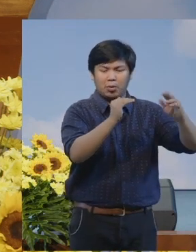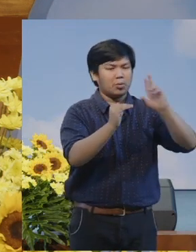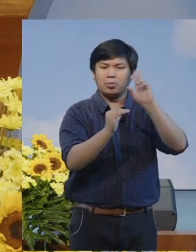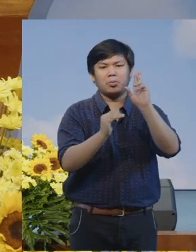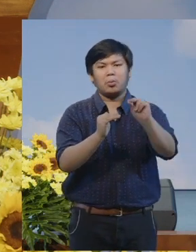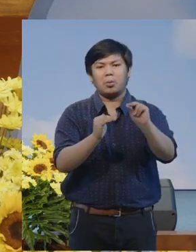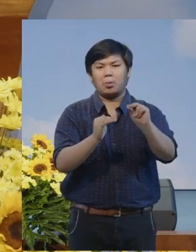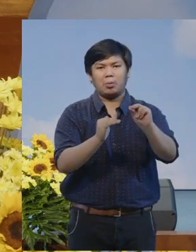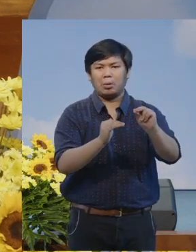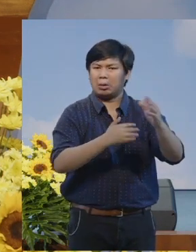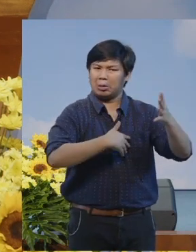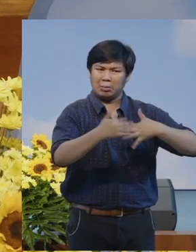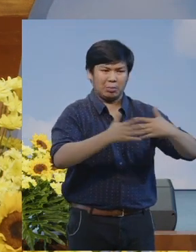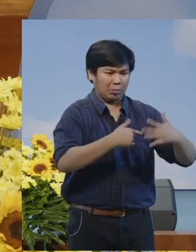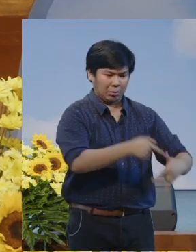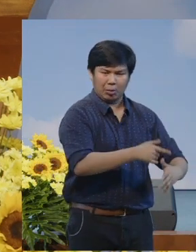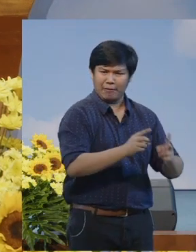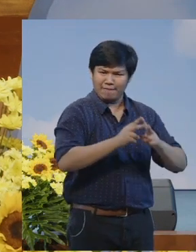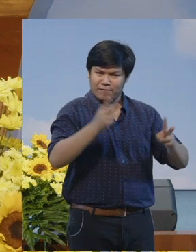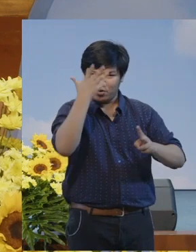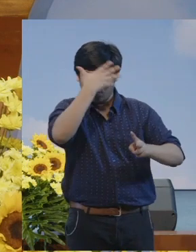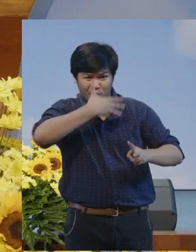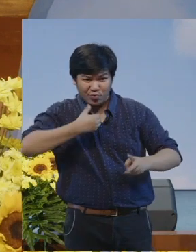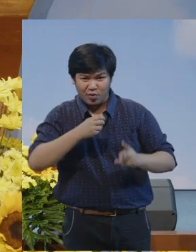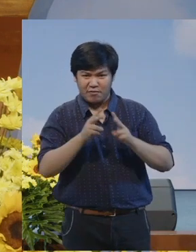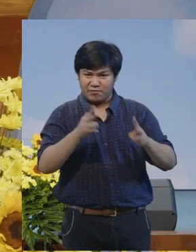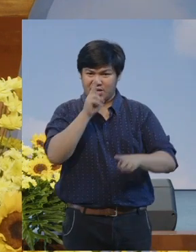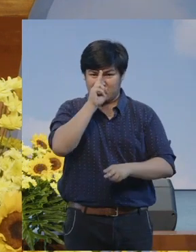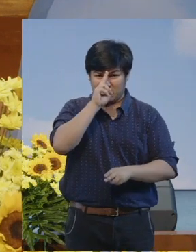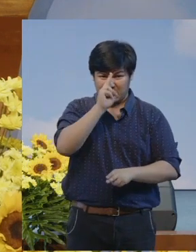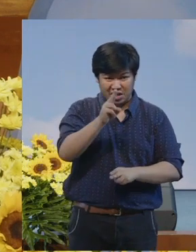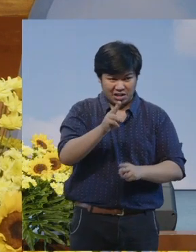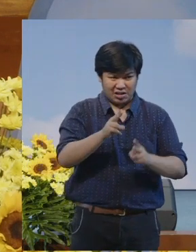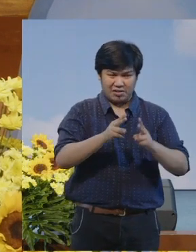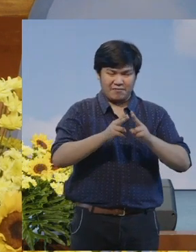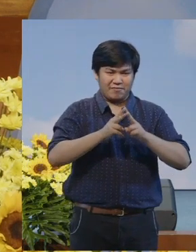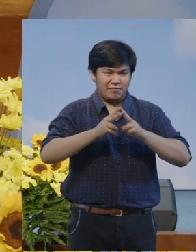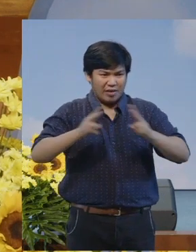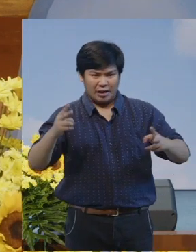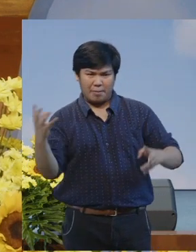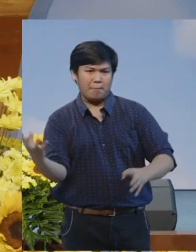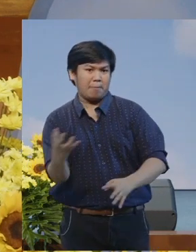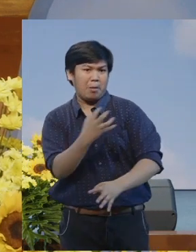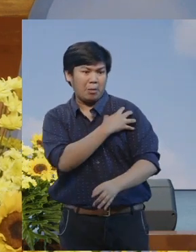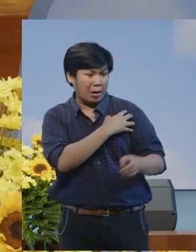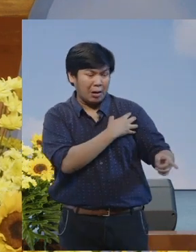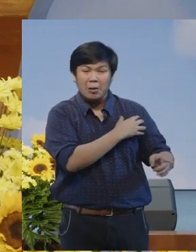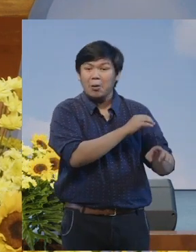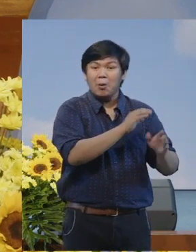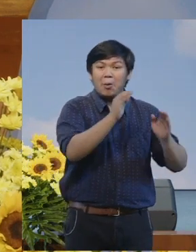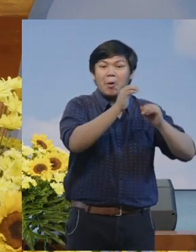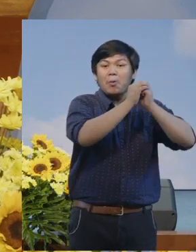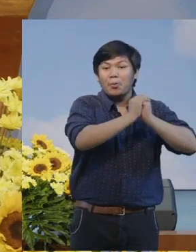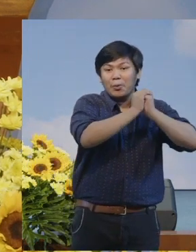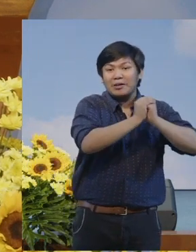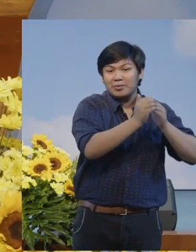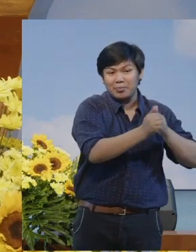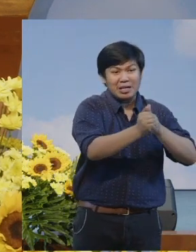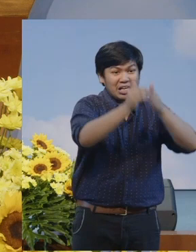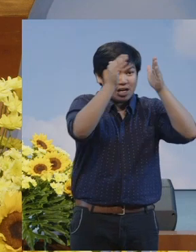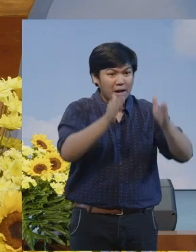kapangyarihan, kahit na gaano pa siya kaganda, kasi siya ang worship leader ng